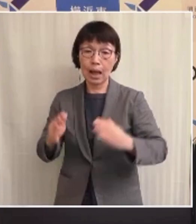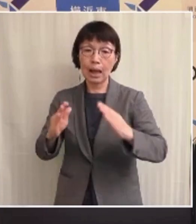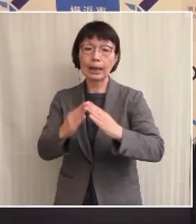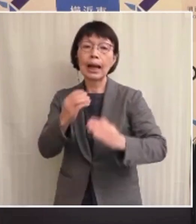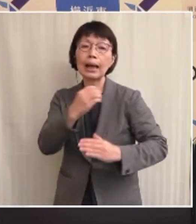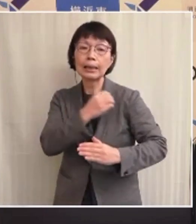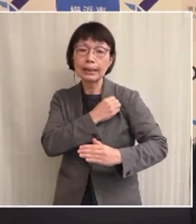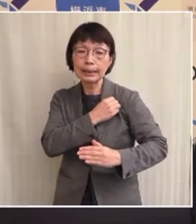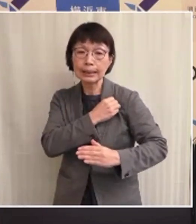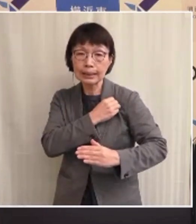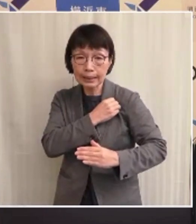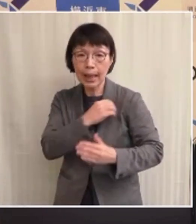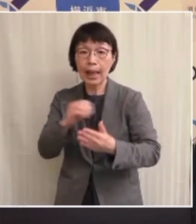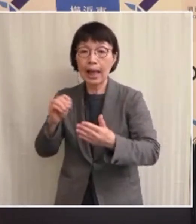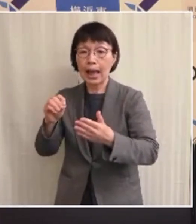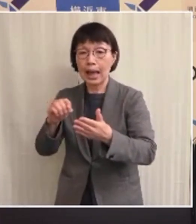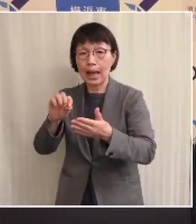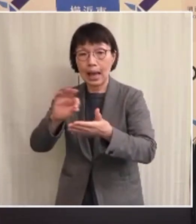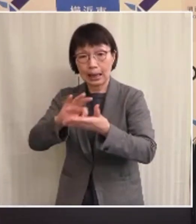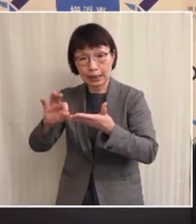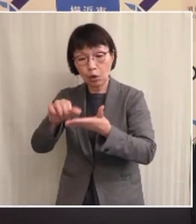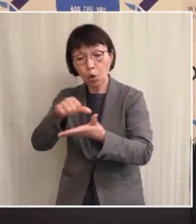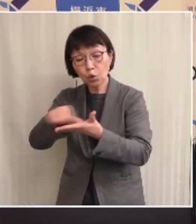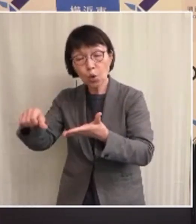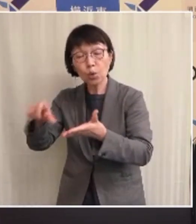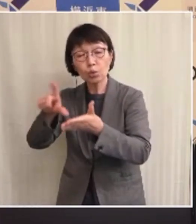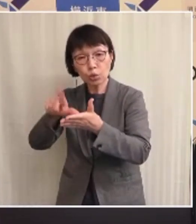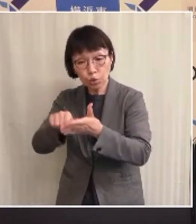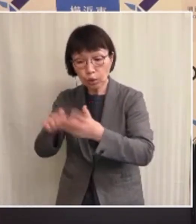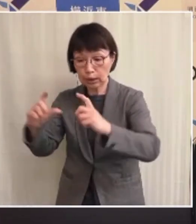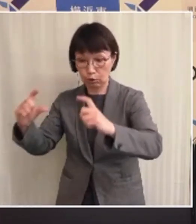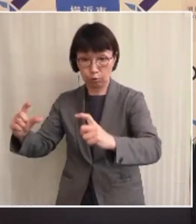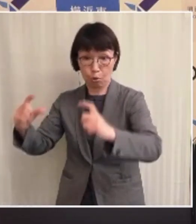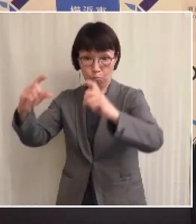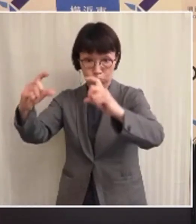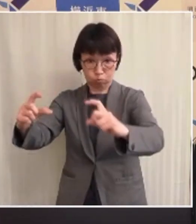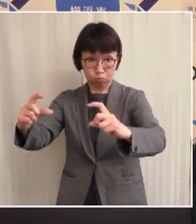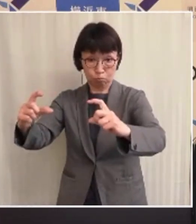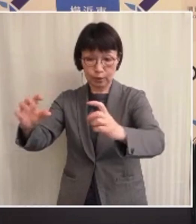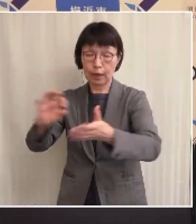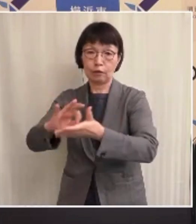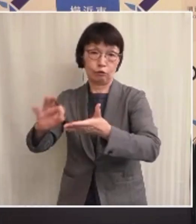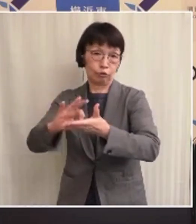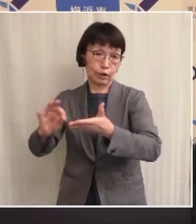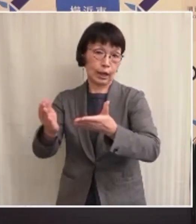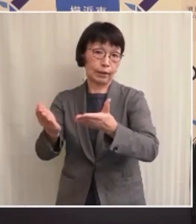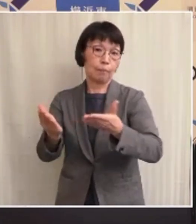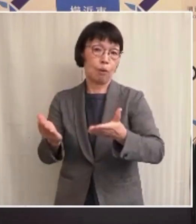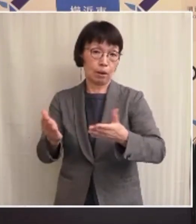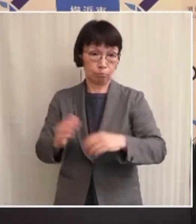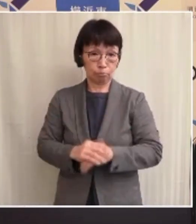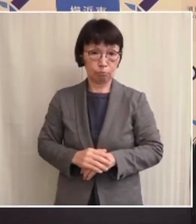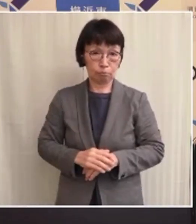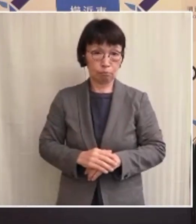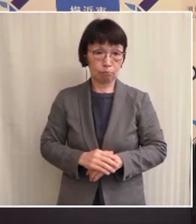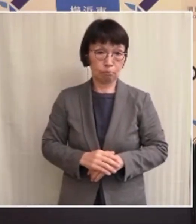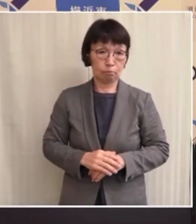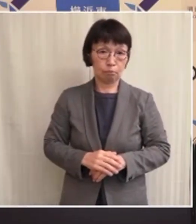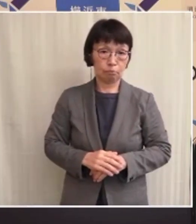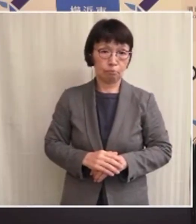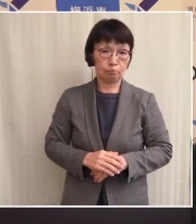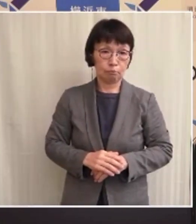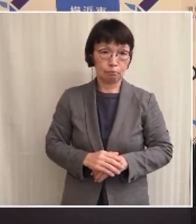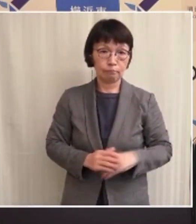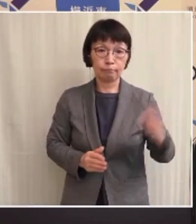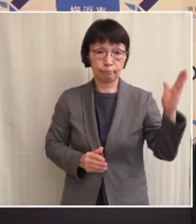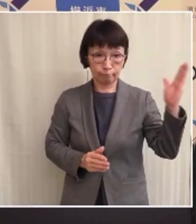として利用すると登録する際に配布をさせていただいて、ご利用いただくというふうに、しております。こ